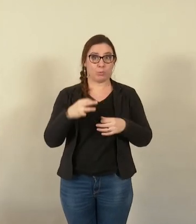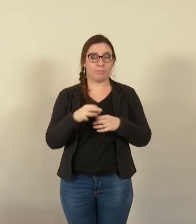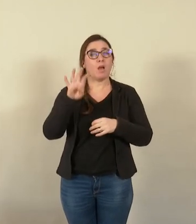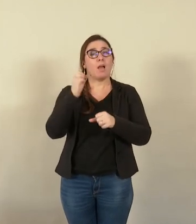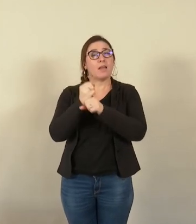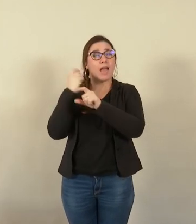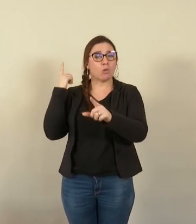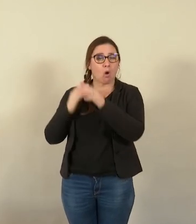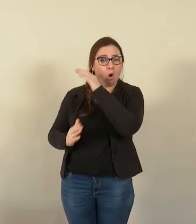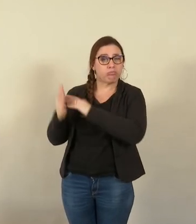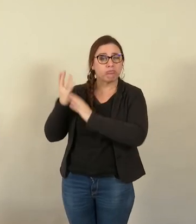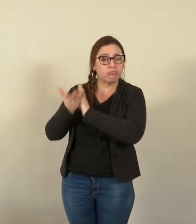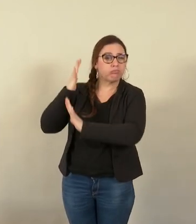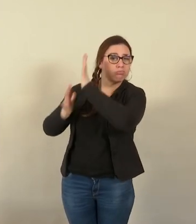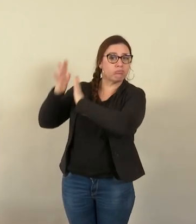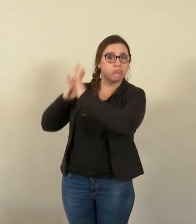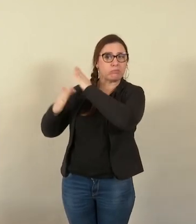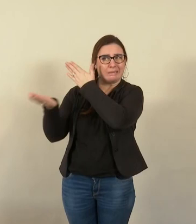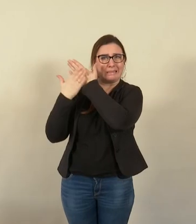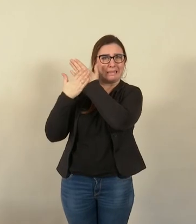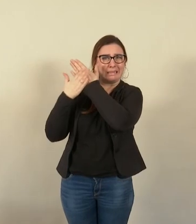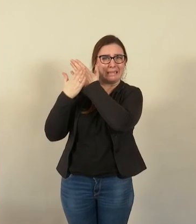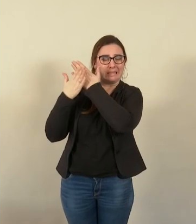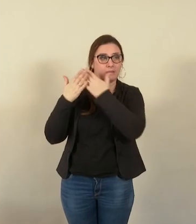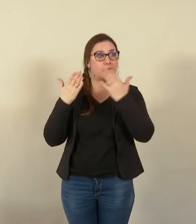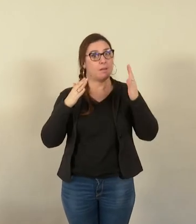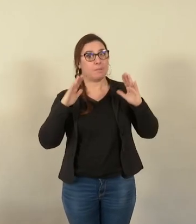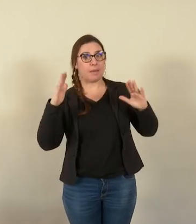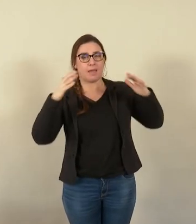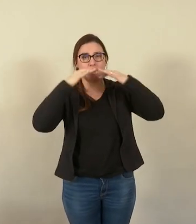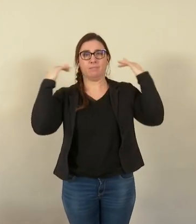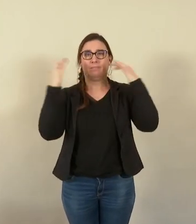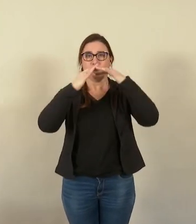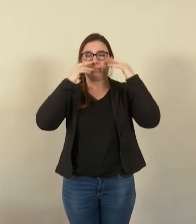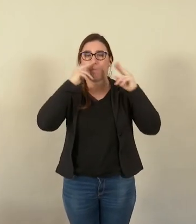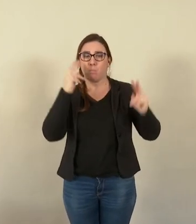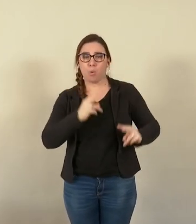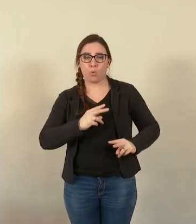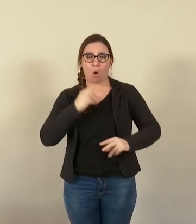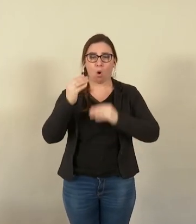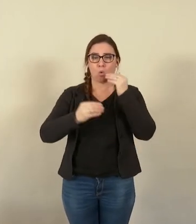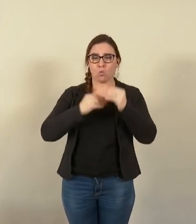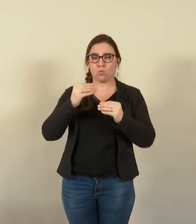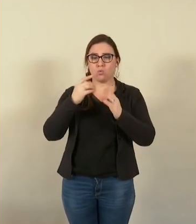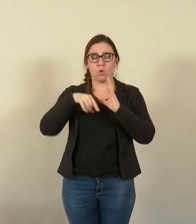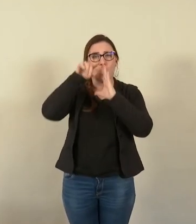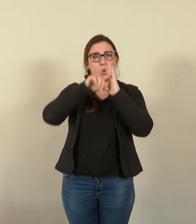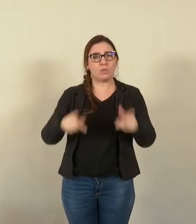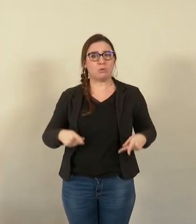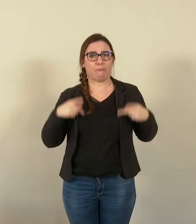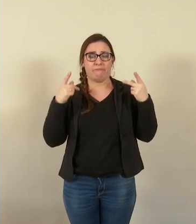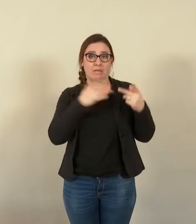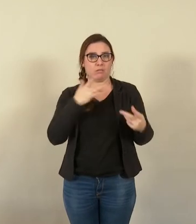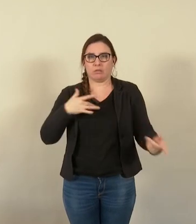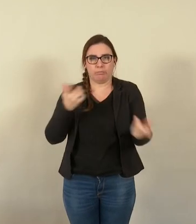ans donc que cette alerte a été lancé mais les enjeux d'exposition à à des polluants ou à des conditions de vie impropre à la